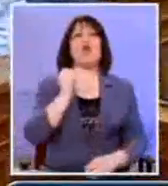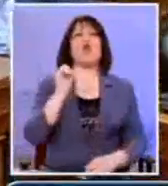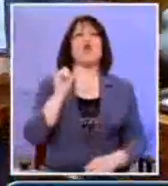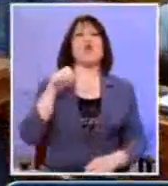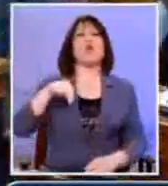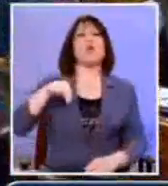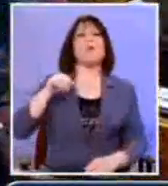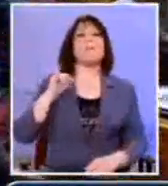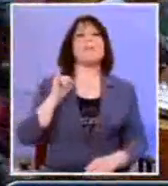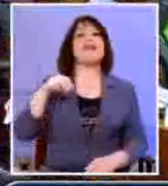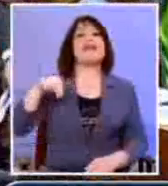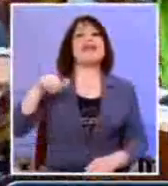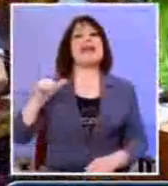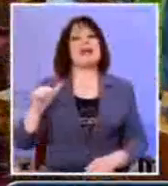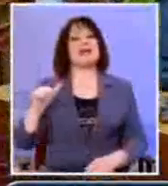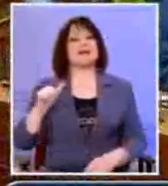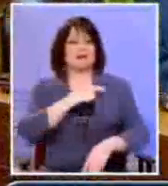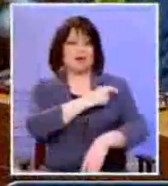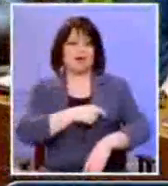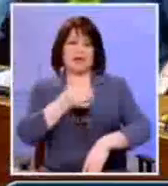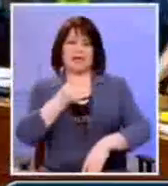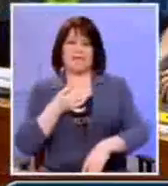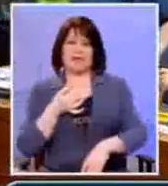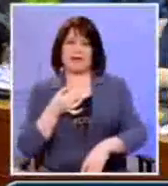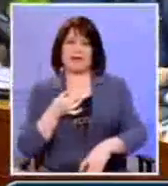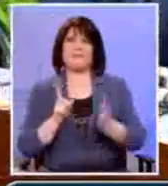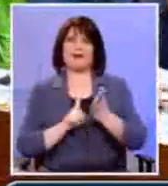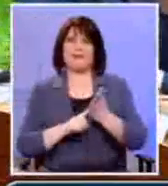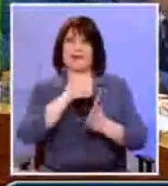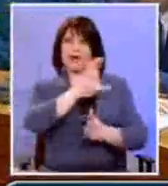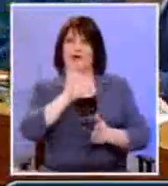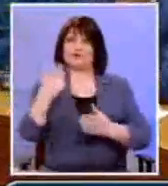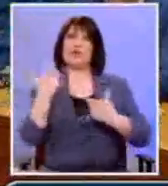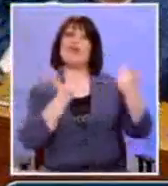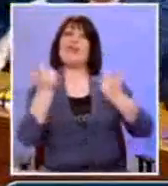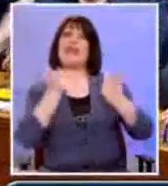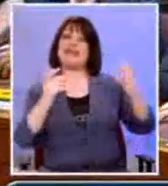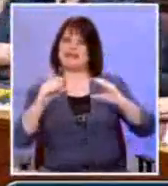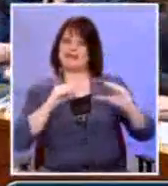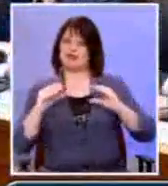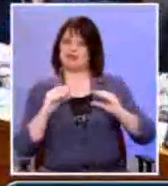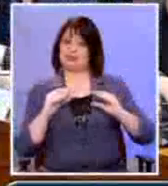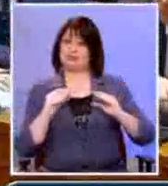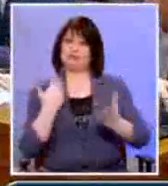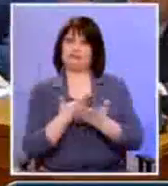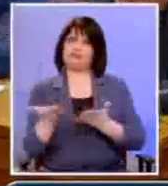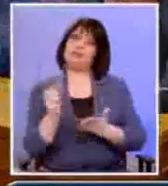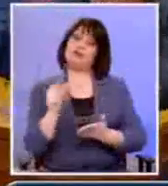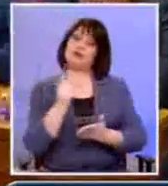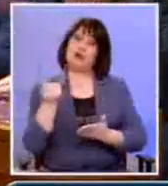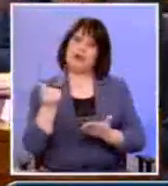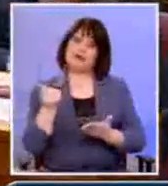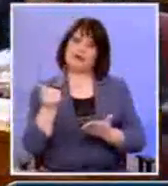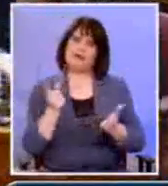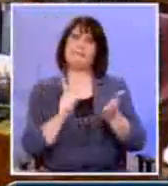πλαίσιο του ΟΗΕ, θα πρέπει οι δανείστριες χώρες, όταν απαιτούν την αποπληρωμή των χρημάτων τους,